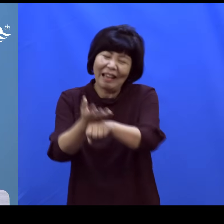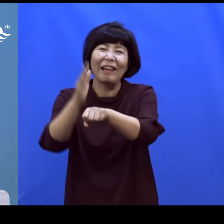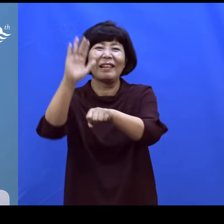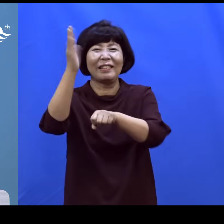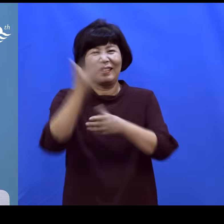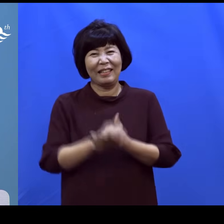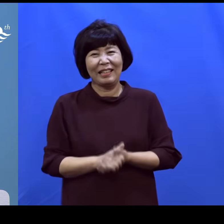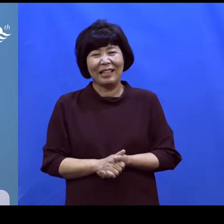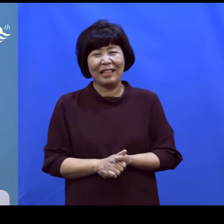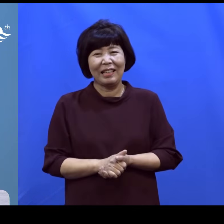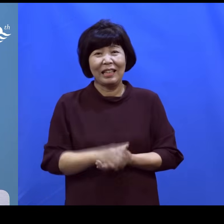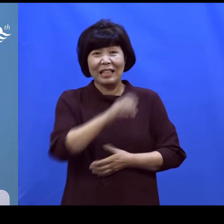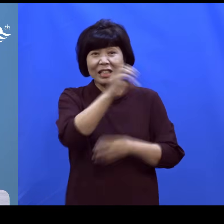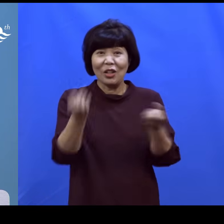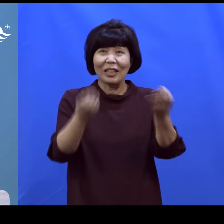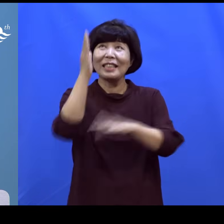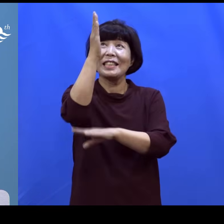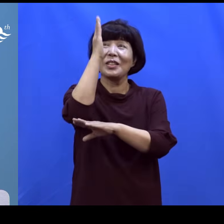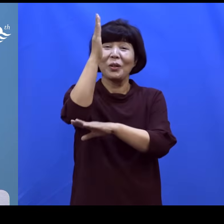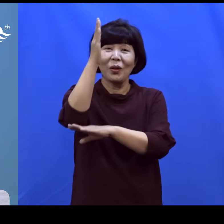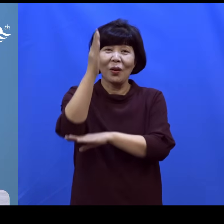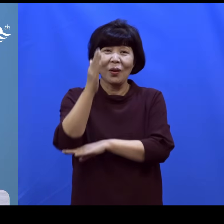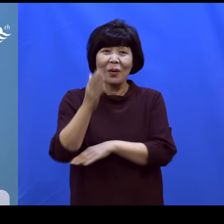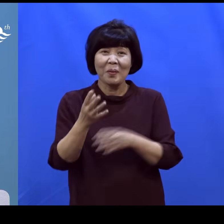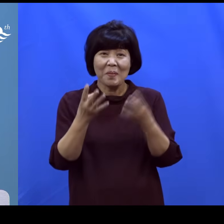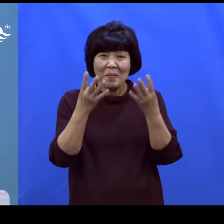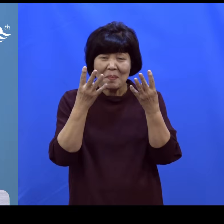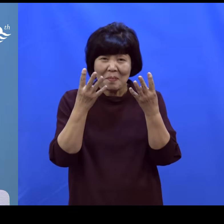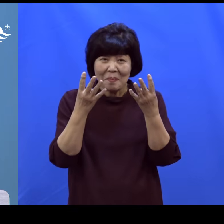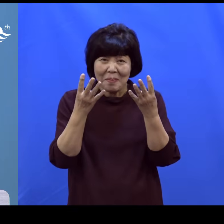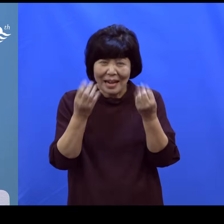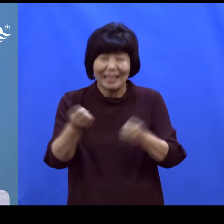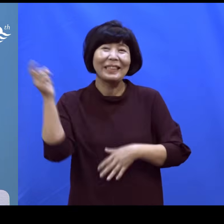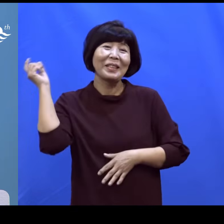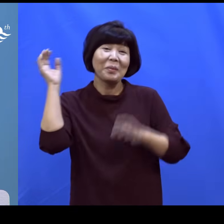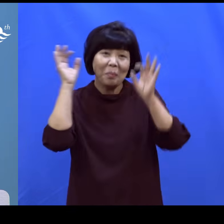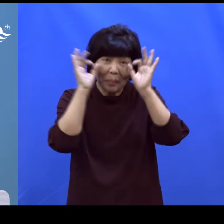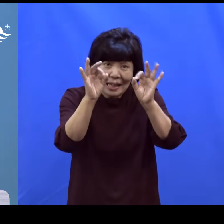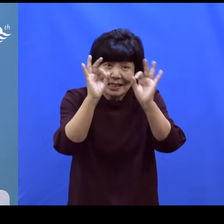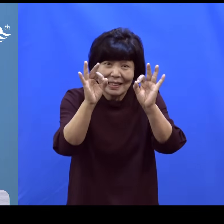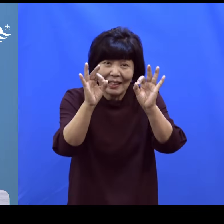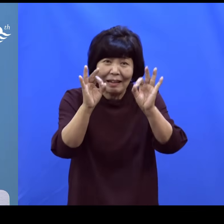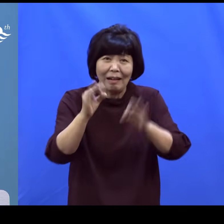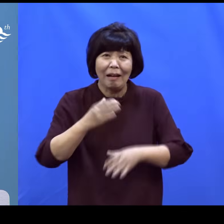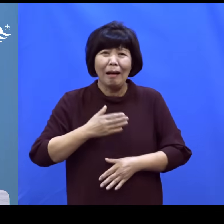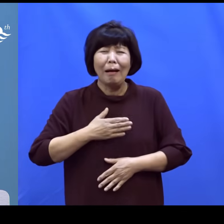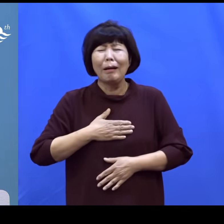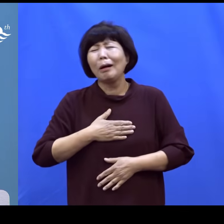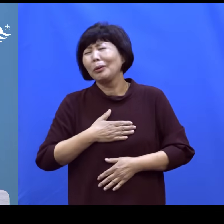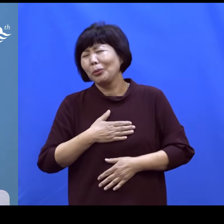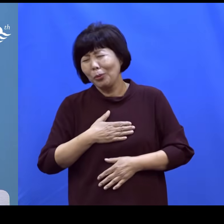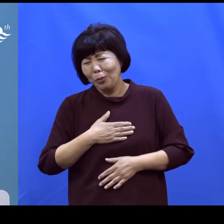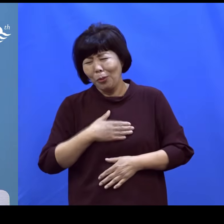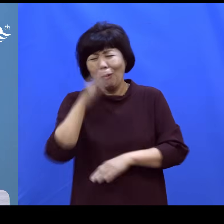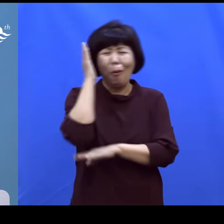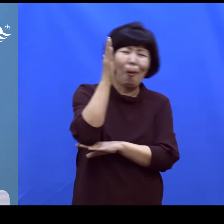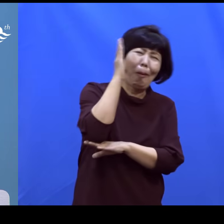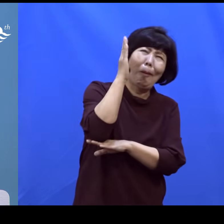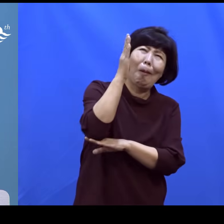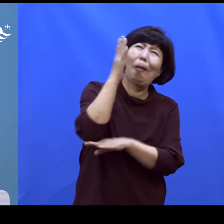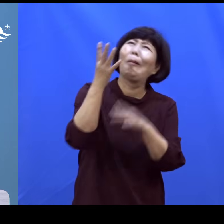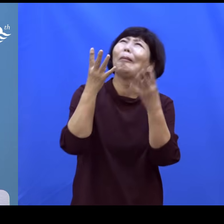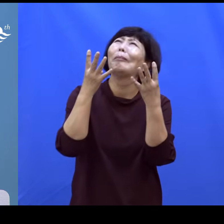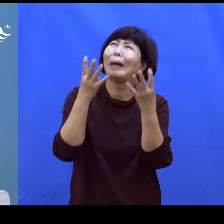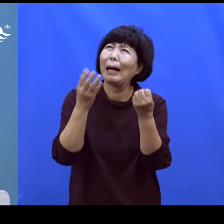성탄절에 대한 설교를 우리는 얼마나 많이 들었어요. 여러분, 성탄절 설교는요 너무너무 많이 해요. 저도 너무 다 했어요. 여러분, 성탄에